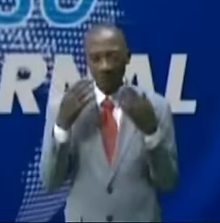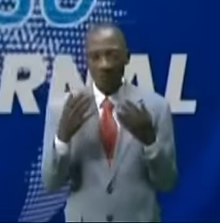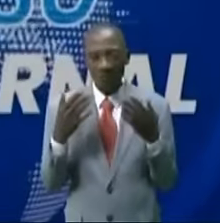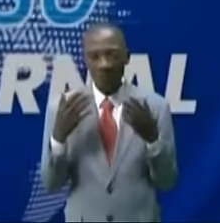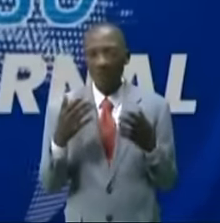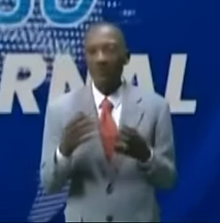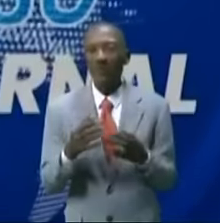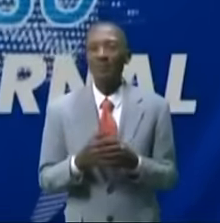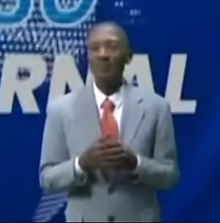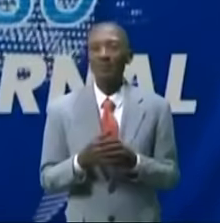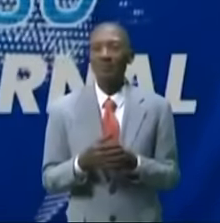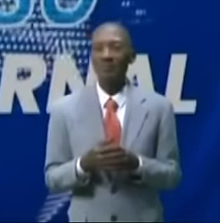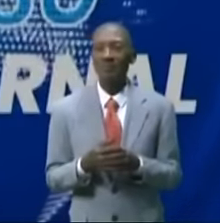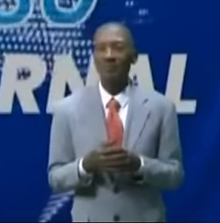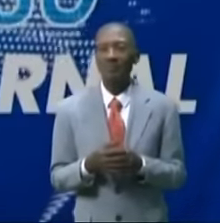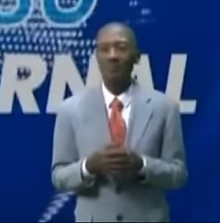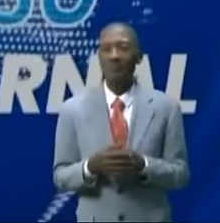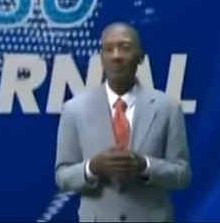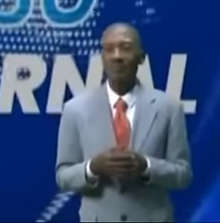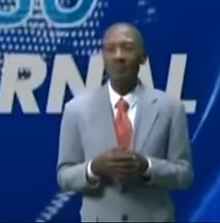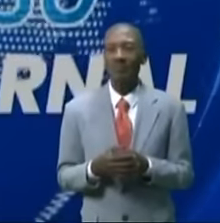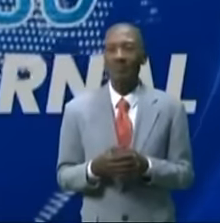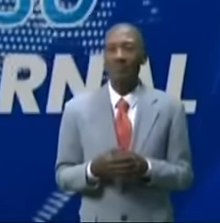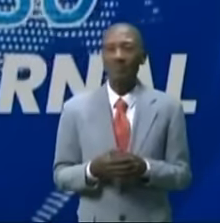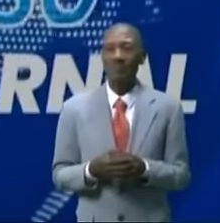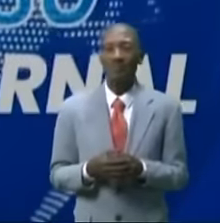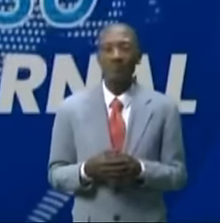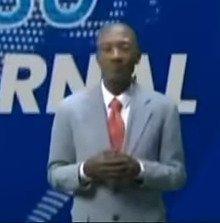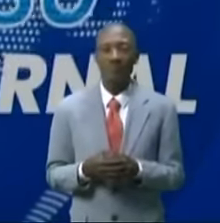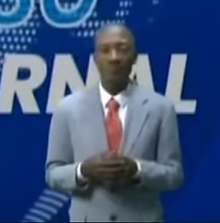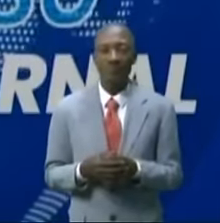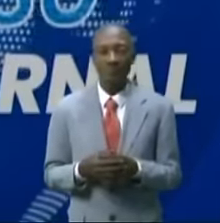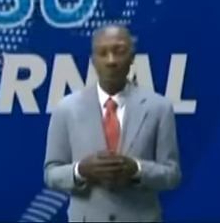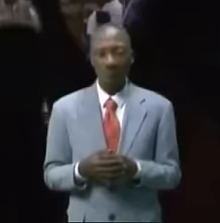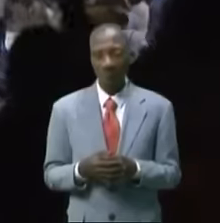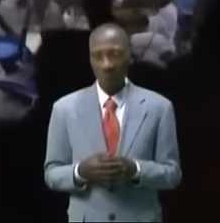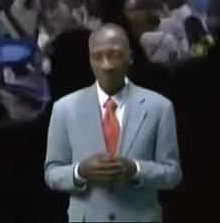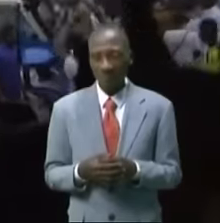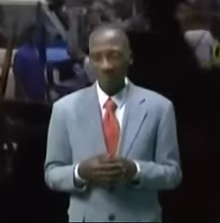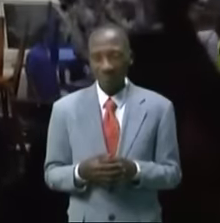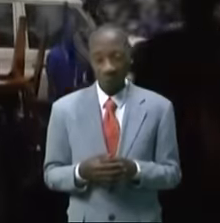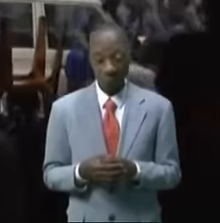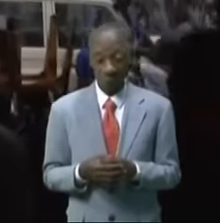l'unité et à la cohésion. Vital Pagabita était sur place.